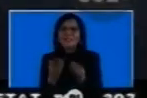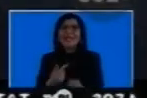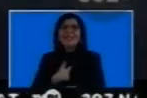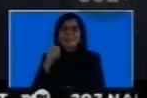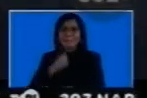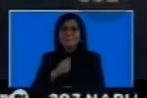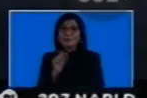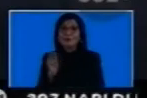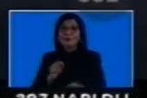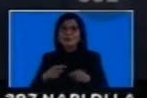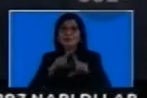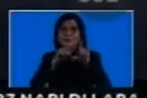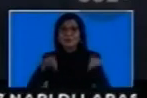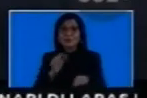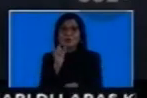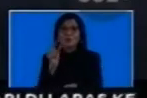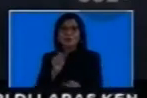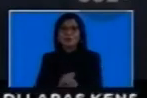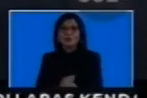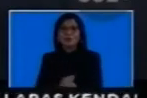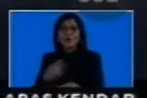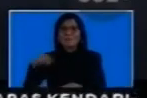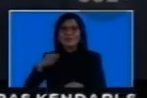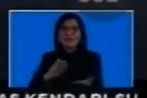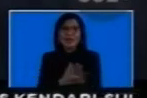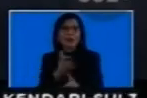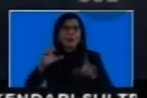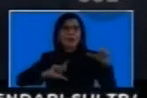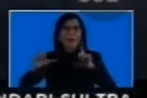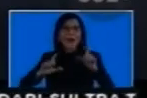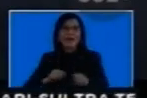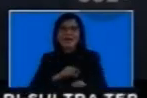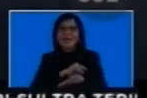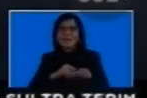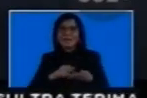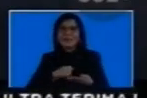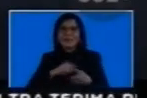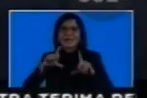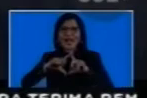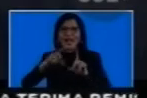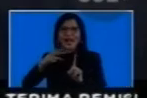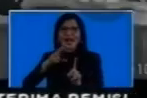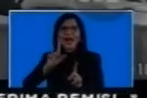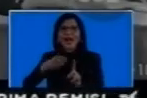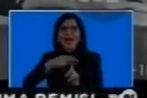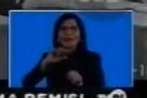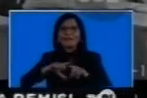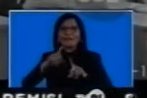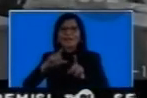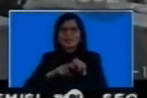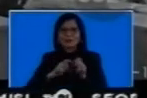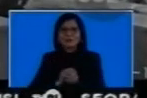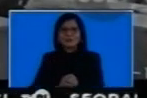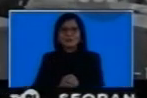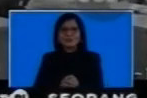bisa menulis surat kepada Bapak Menteri melalui lomba ini. Nama saya Alfiatus Soleha, siswa kelas